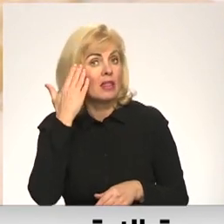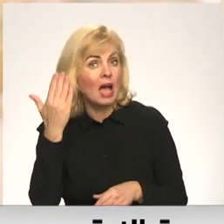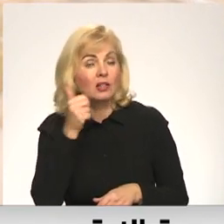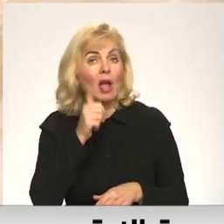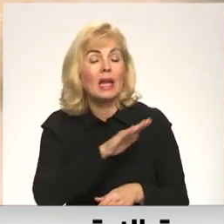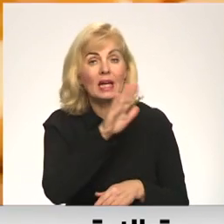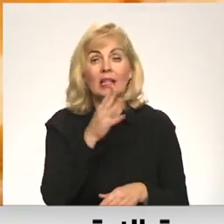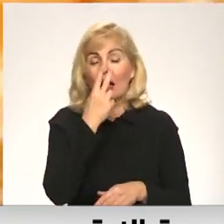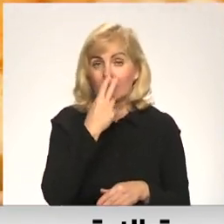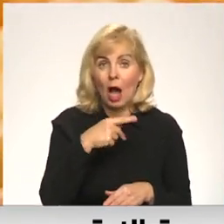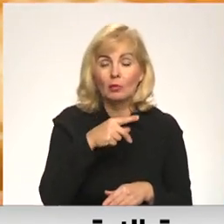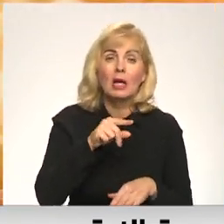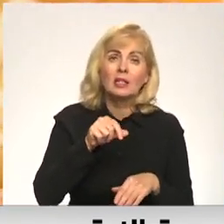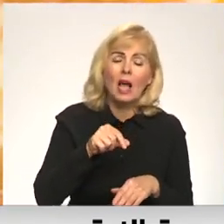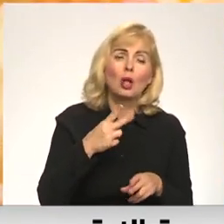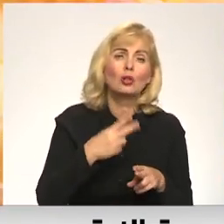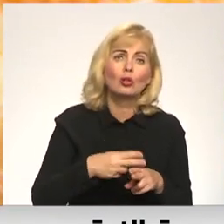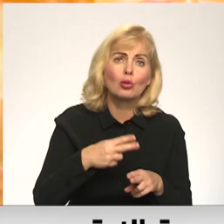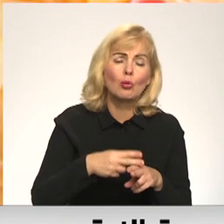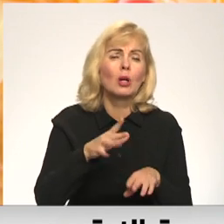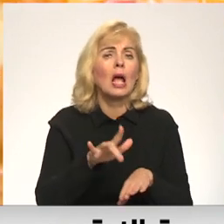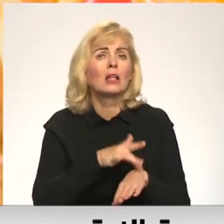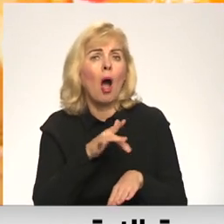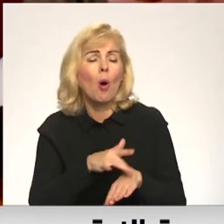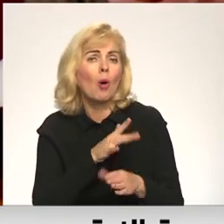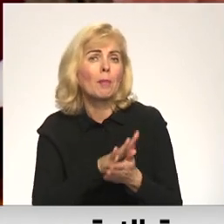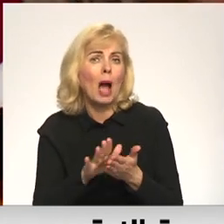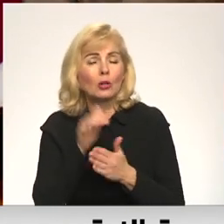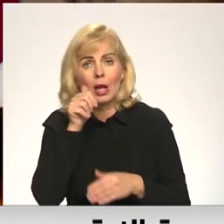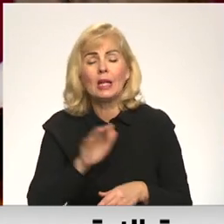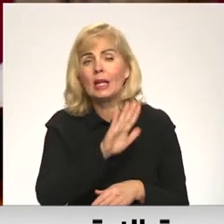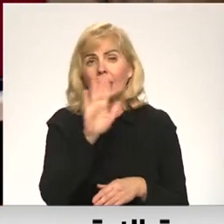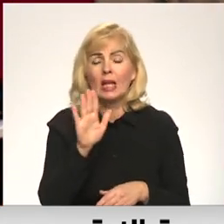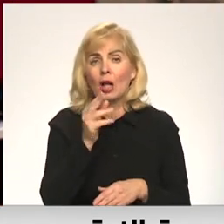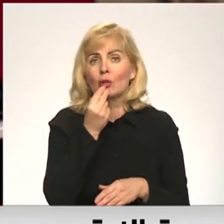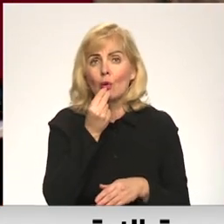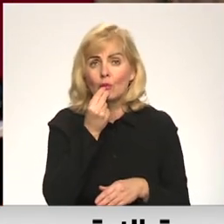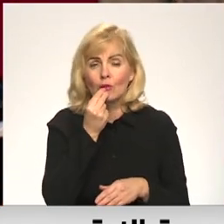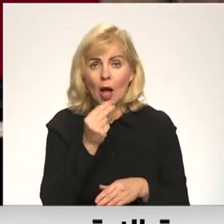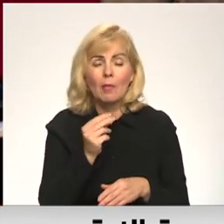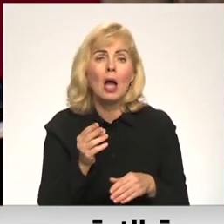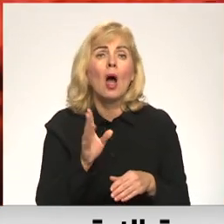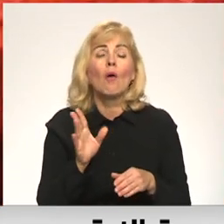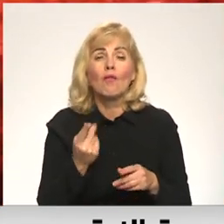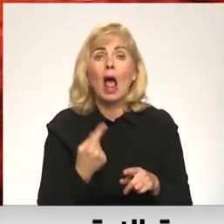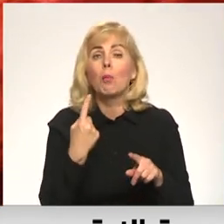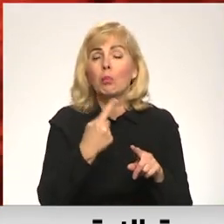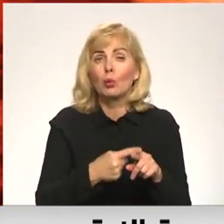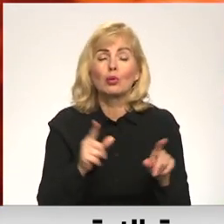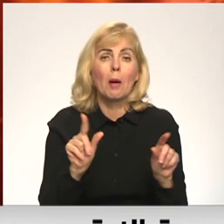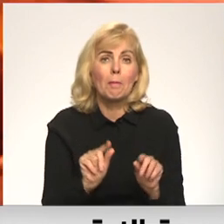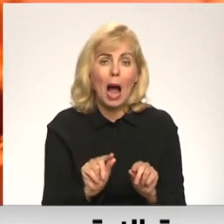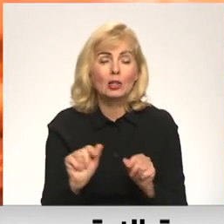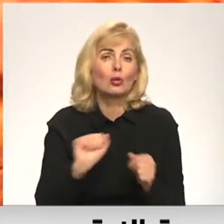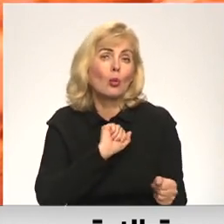ikdienas paradumi liels sāls, cukuru un piesātināto tauku patēriņš ikdienas uzturā kombinācijā ar maskustīgu dzīvesveidu atstājas